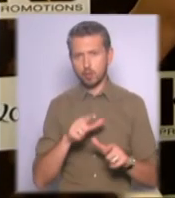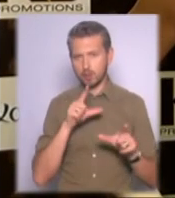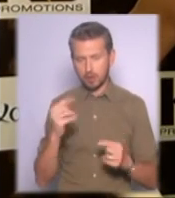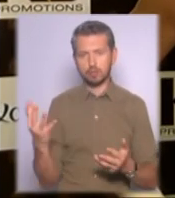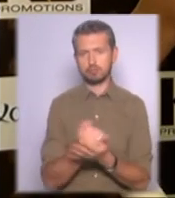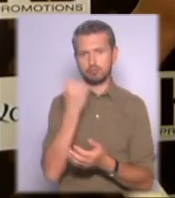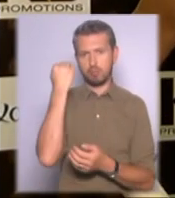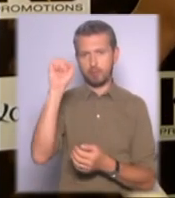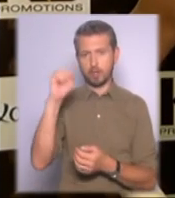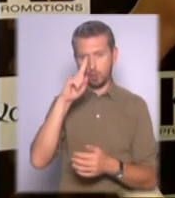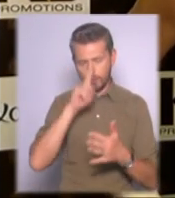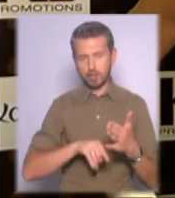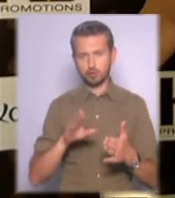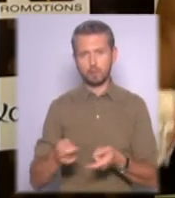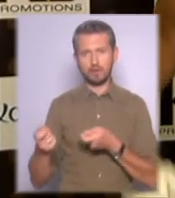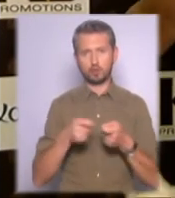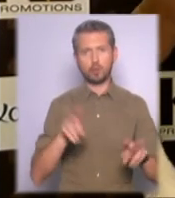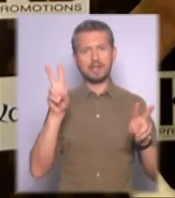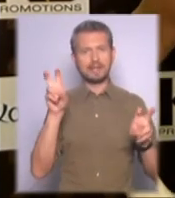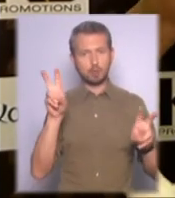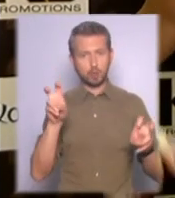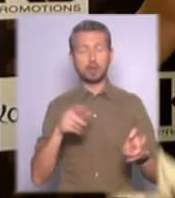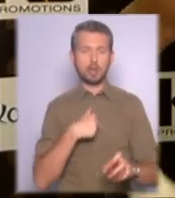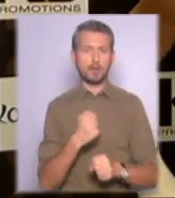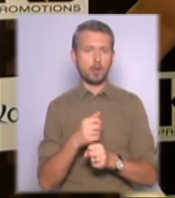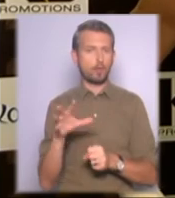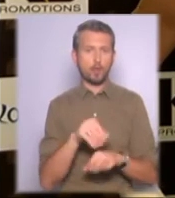уверен, что привезу титул сюда. По крайней мере, сделаю все возможное